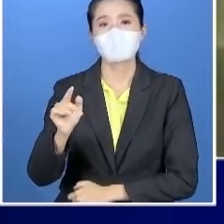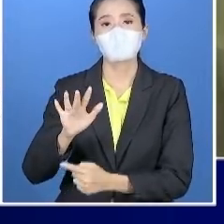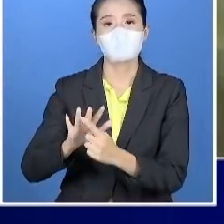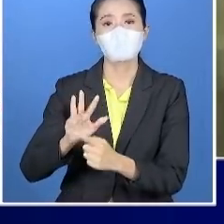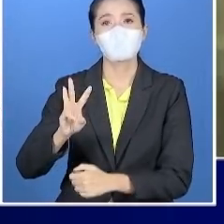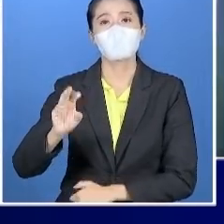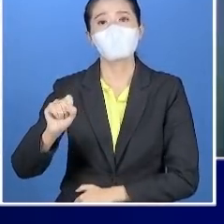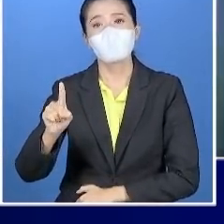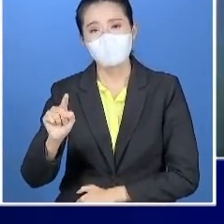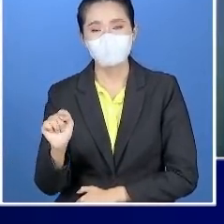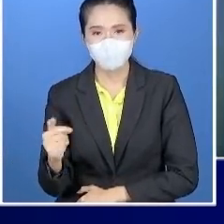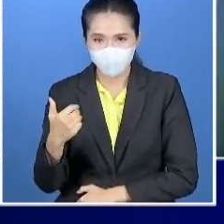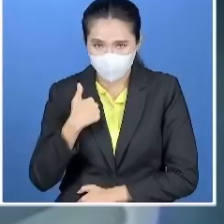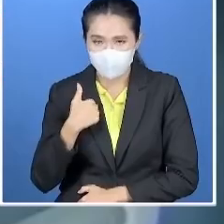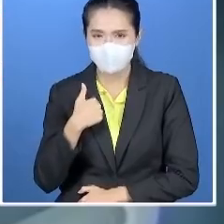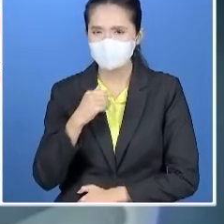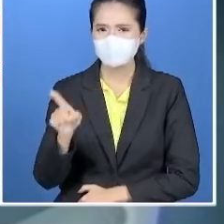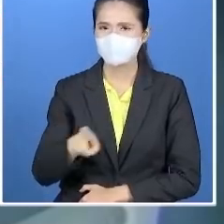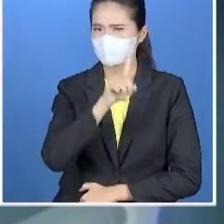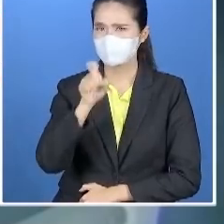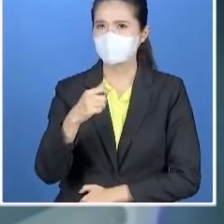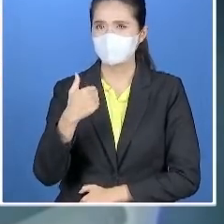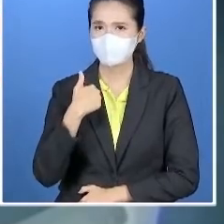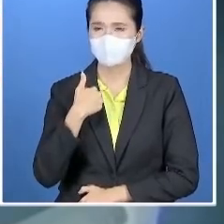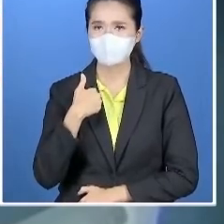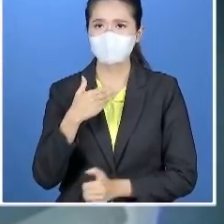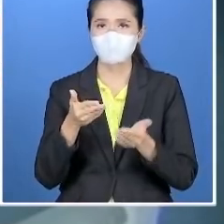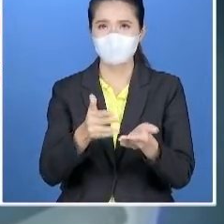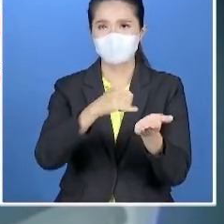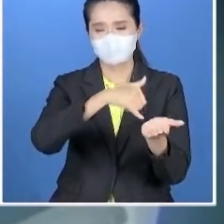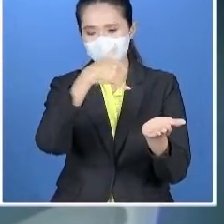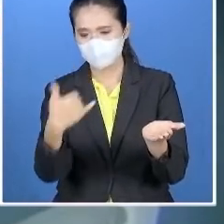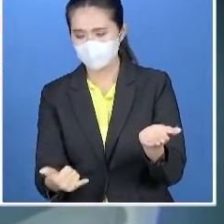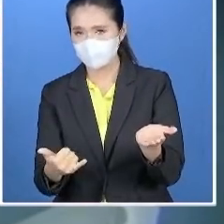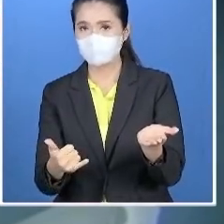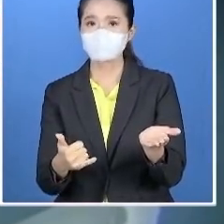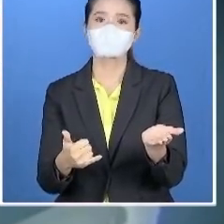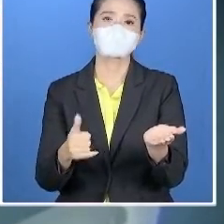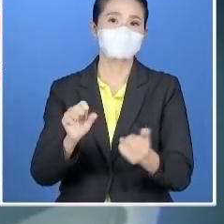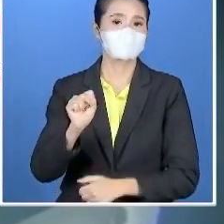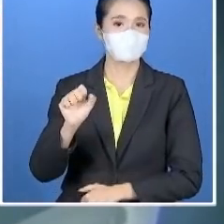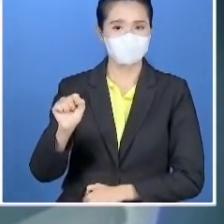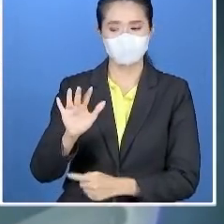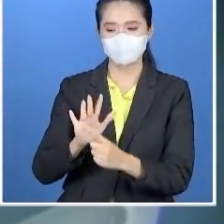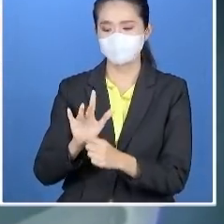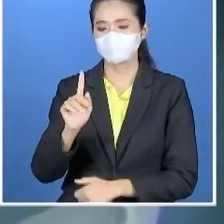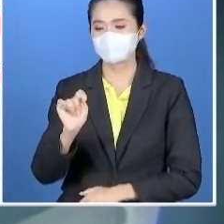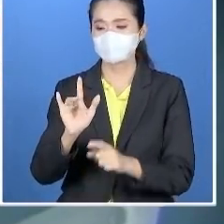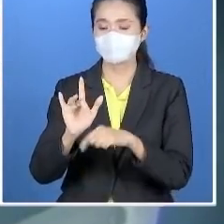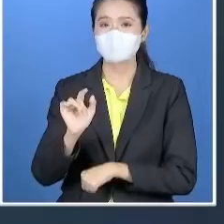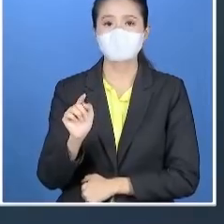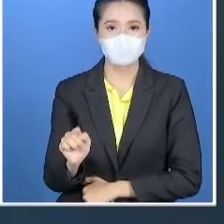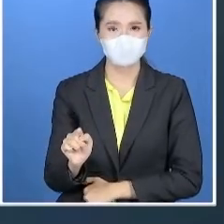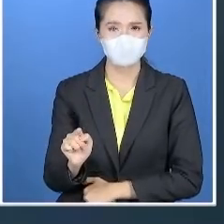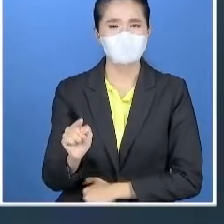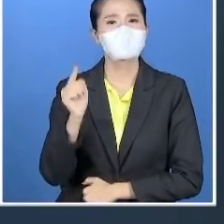าเรือเทเวศที่บอกว่ามีการตั้งข้อสังเกตกันว่ามีคนตกเรือบริเวณนี้หรือไม่แล้วทางด้านของสสเต้มงคลกิจเ